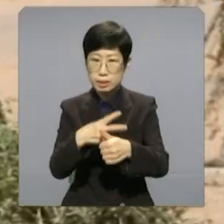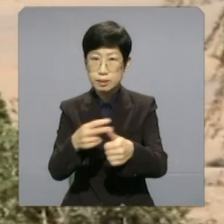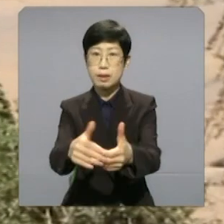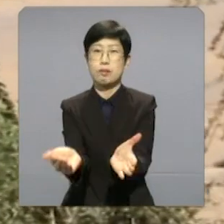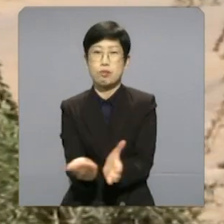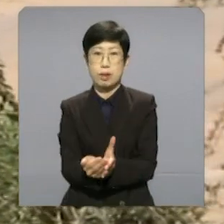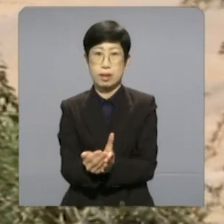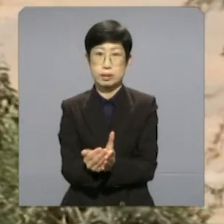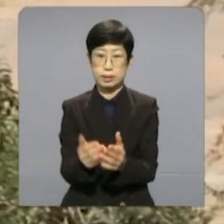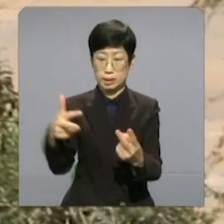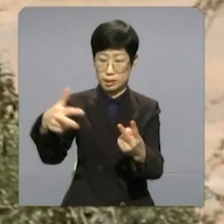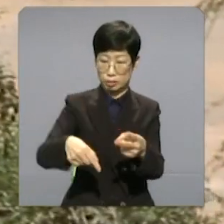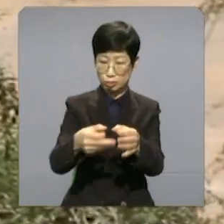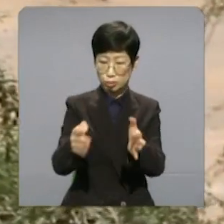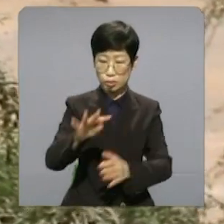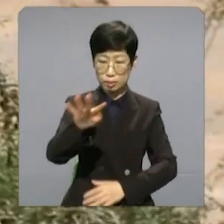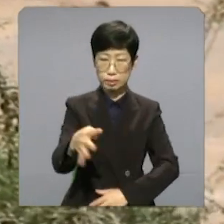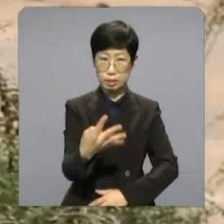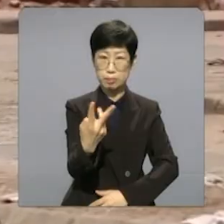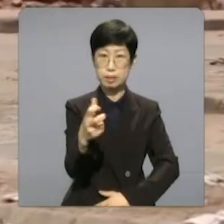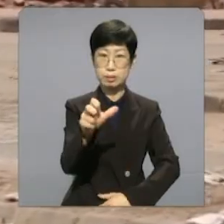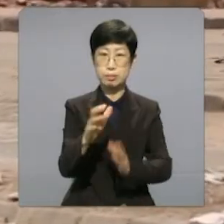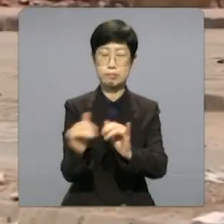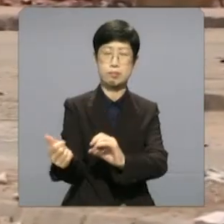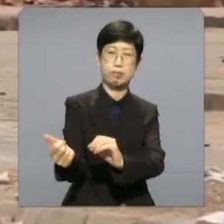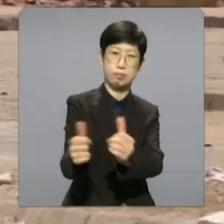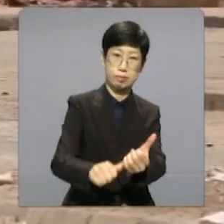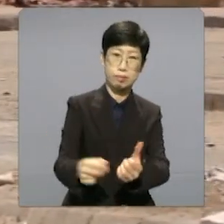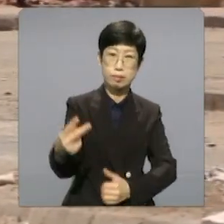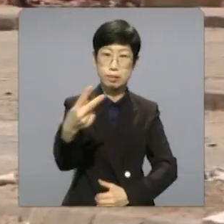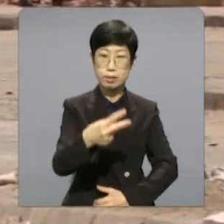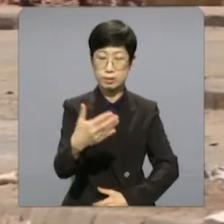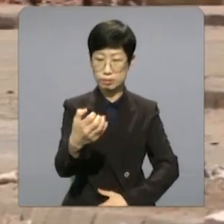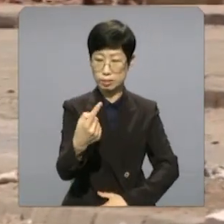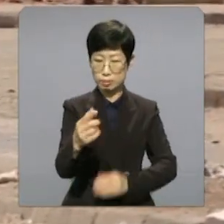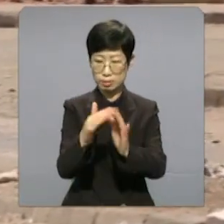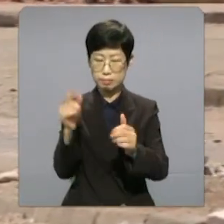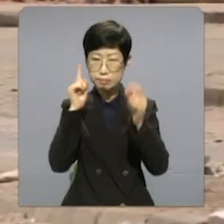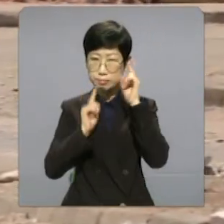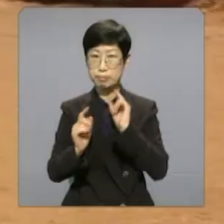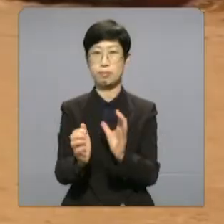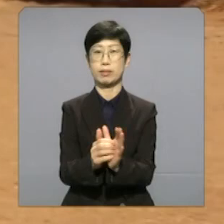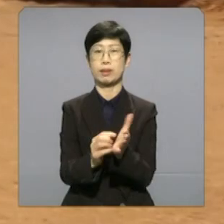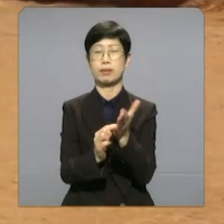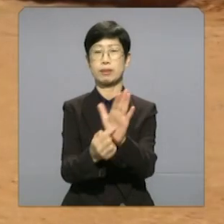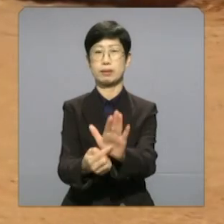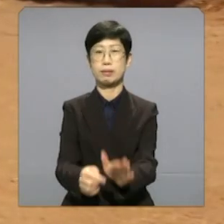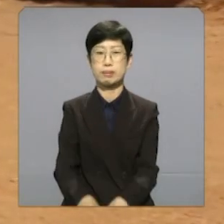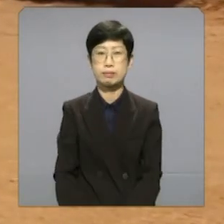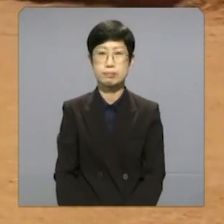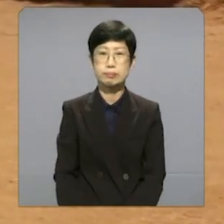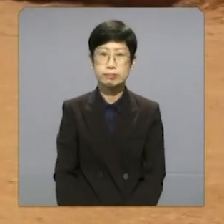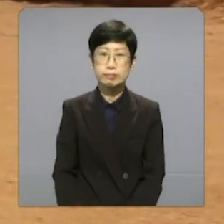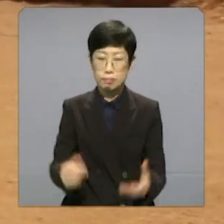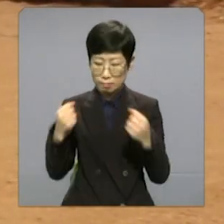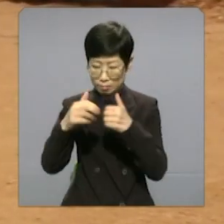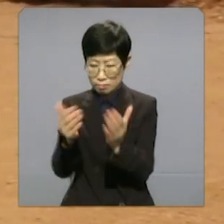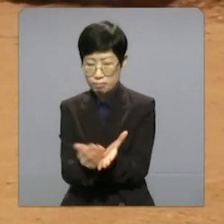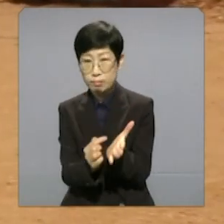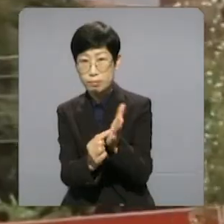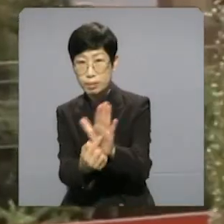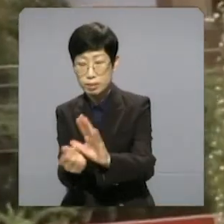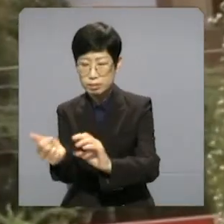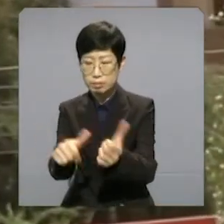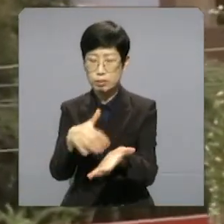동안 425명의 민간인이 숨지고 2,091명이 다쳤다고 밝혔습니다. 수단 보건부는